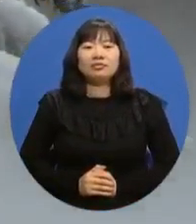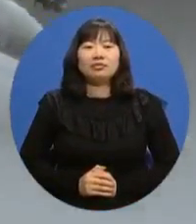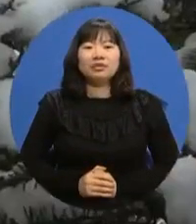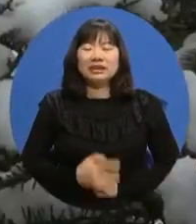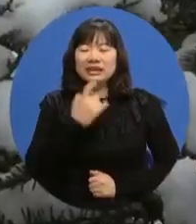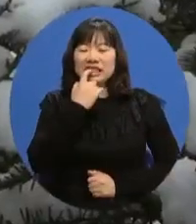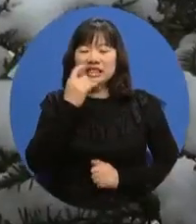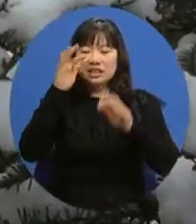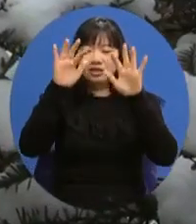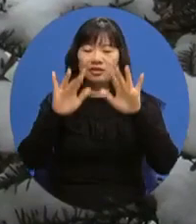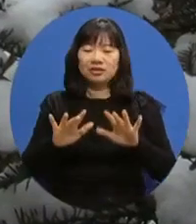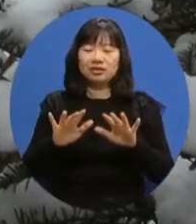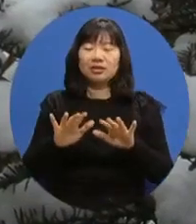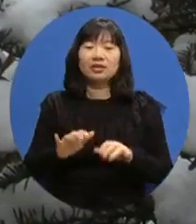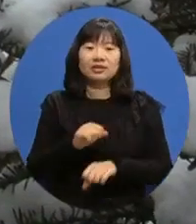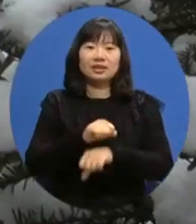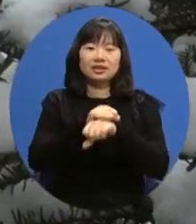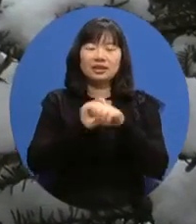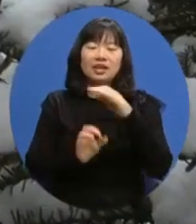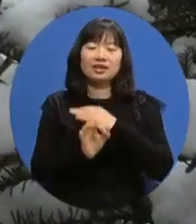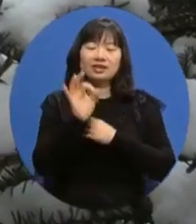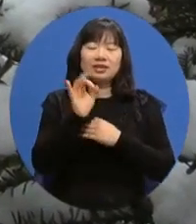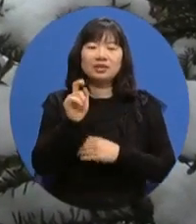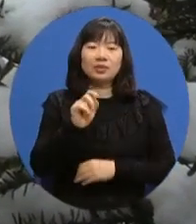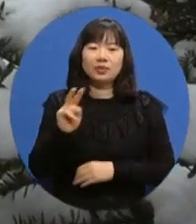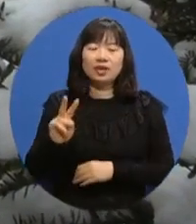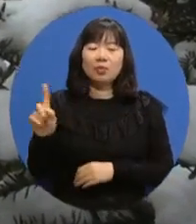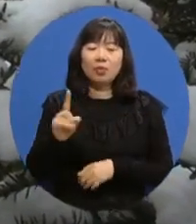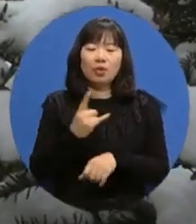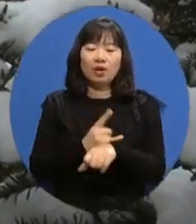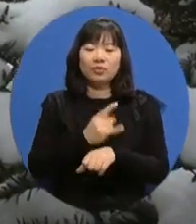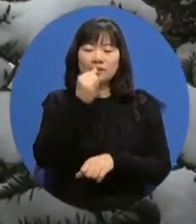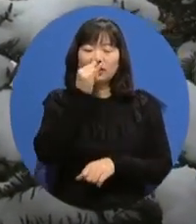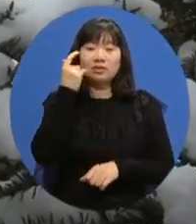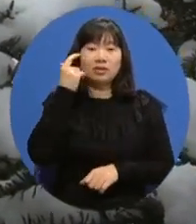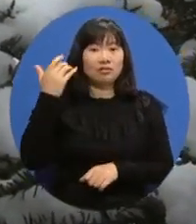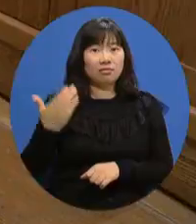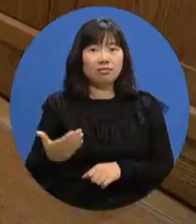하얀 눈이 소복이 쌓인 날 아침, 고야는 무얼 하고 있을까요?